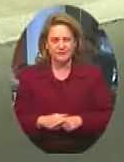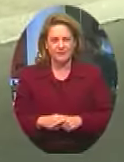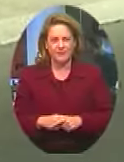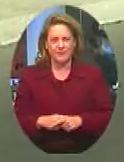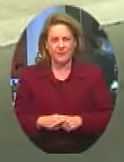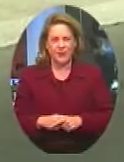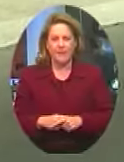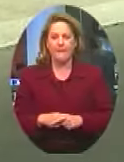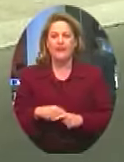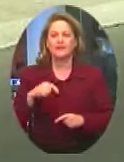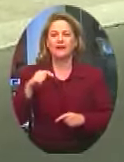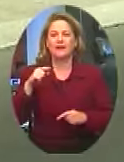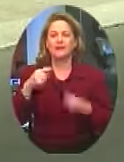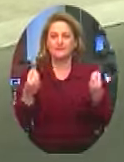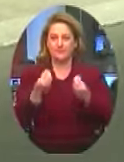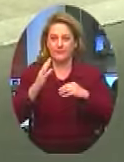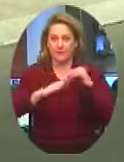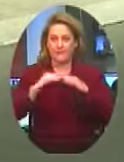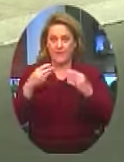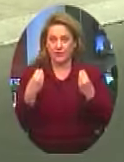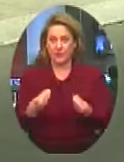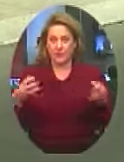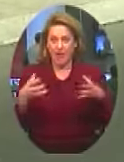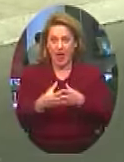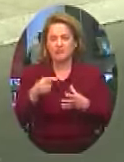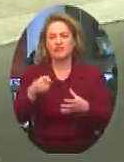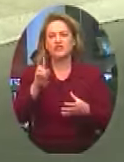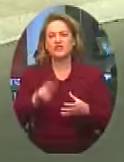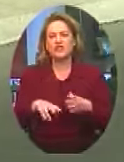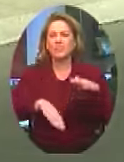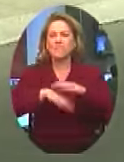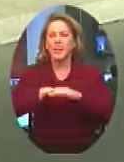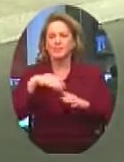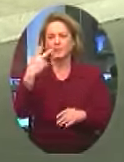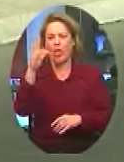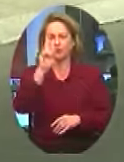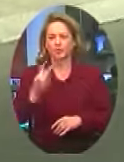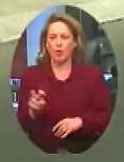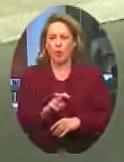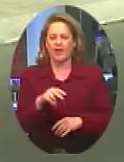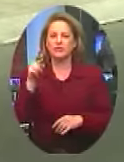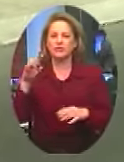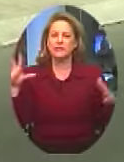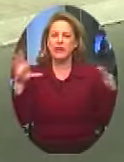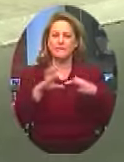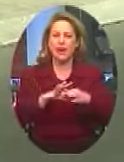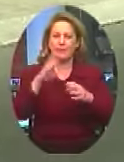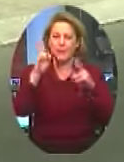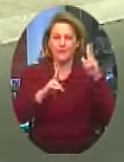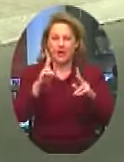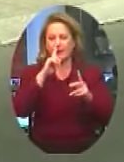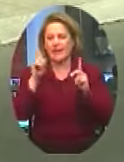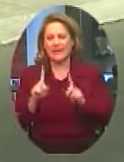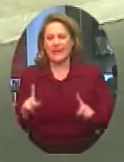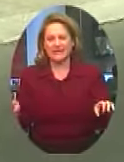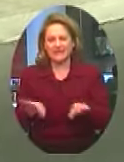מתווה טוב לעם זה מתווה שיש בו ביקוח של מקסימום $3. זה מתווה שמחבר את המפעלים לגז הטבעי. זה